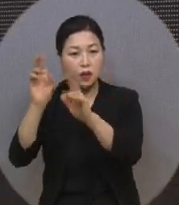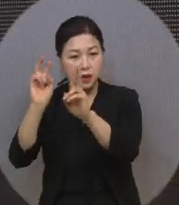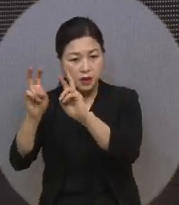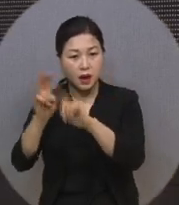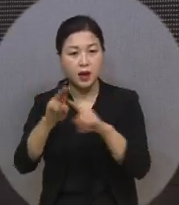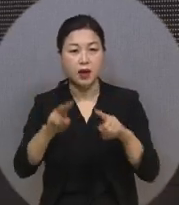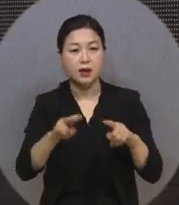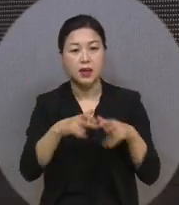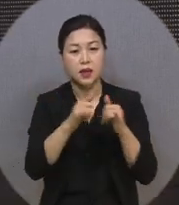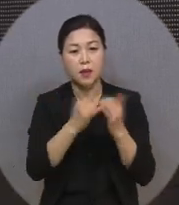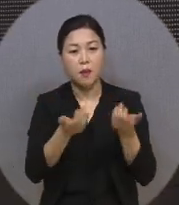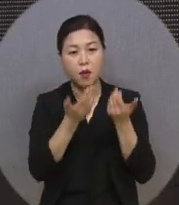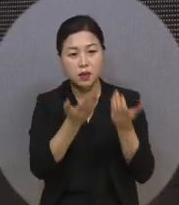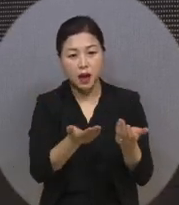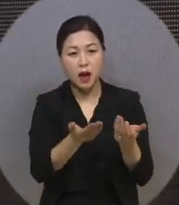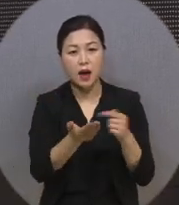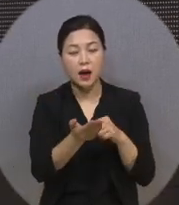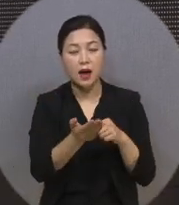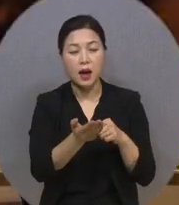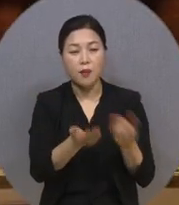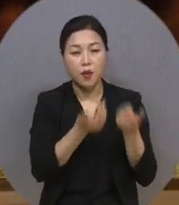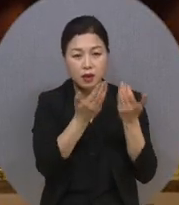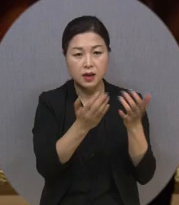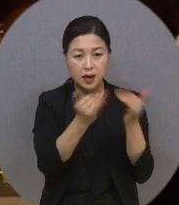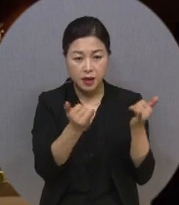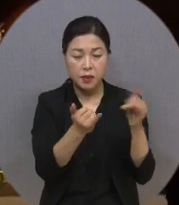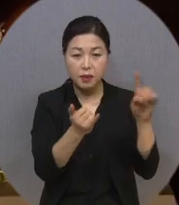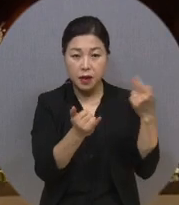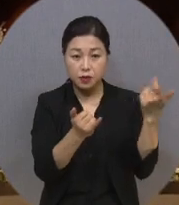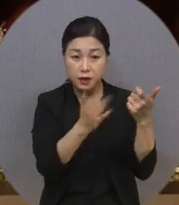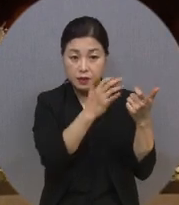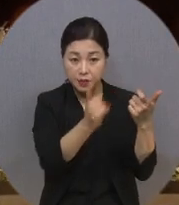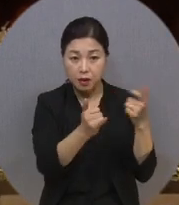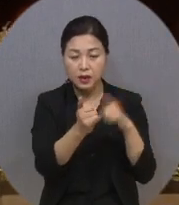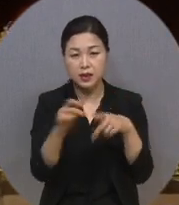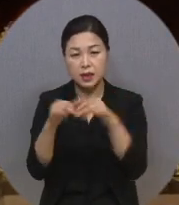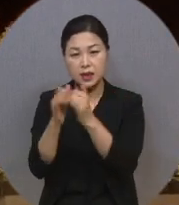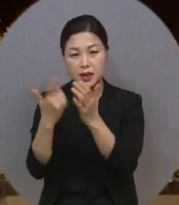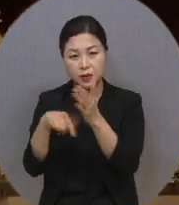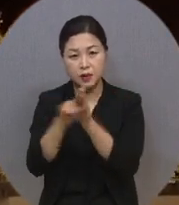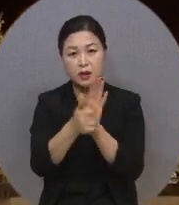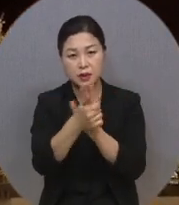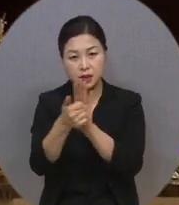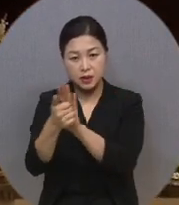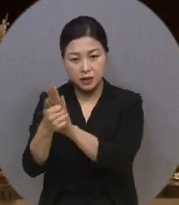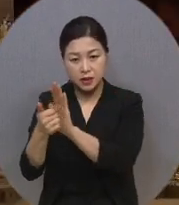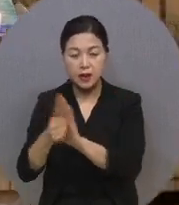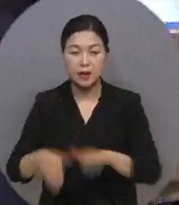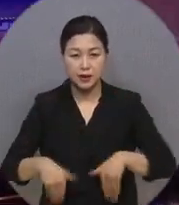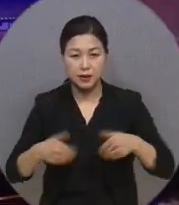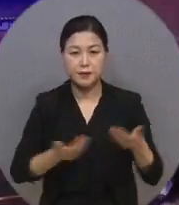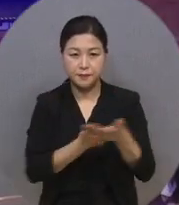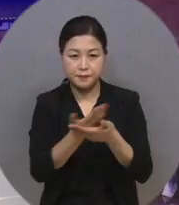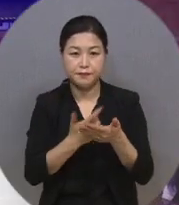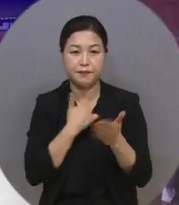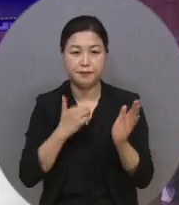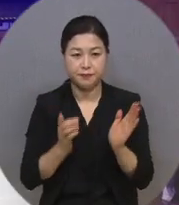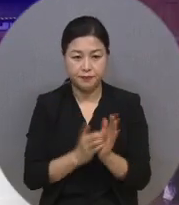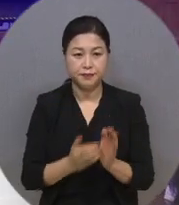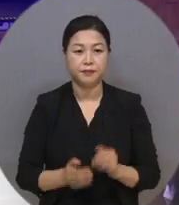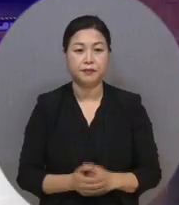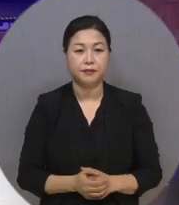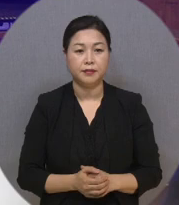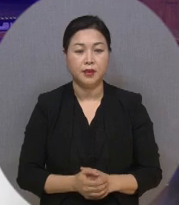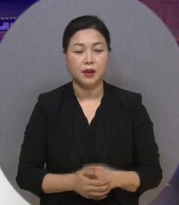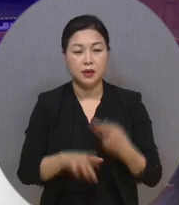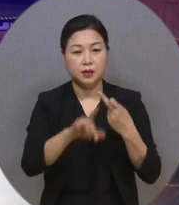4곳이 후원금을 후원해 추운 겨울이지만 따뜻한 시간을 가졌습니다. 복지TV 뉴스 현예나입니다. 지난 19일